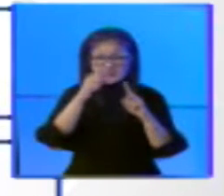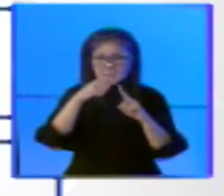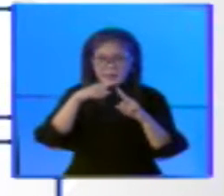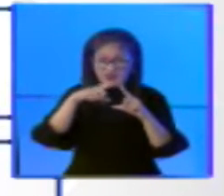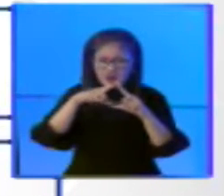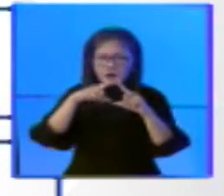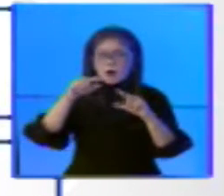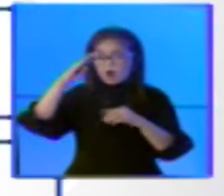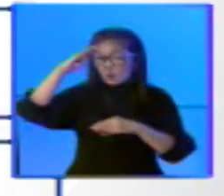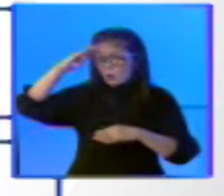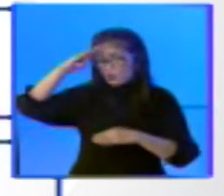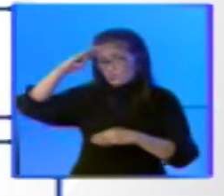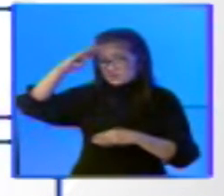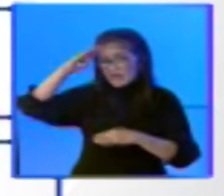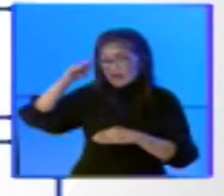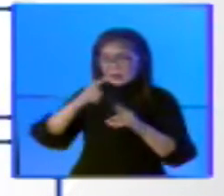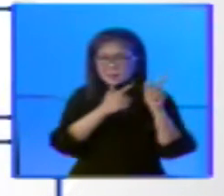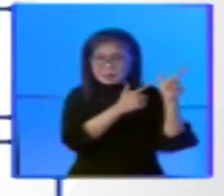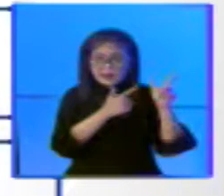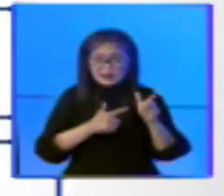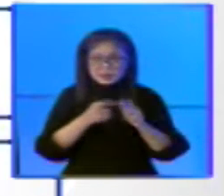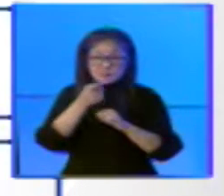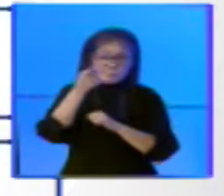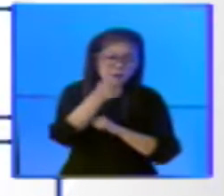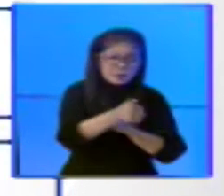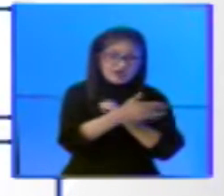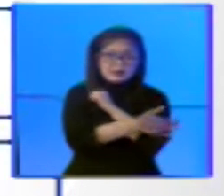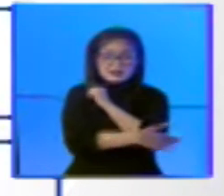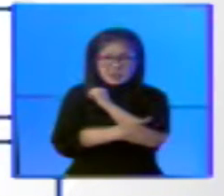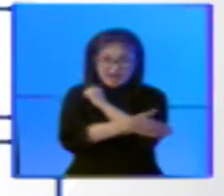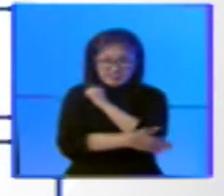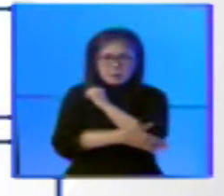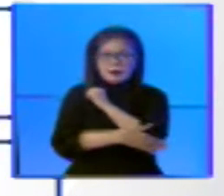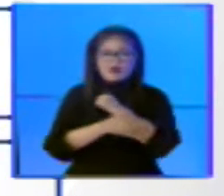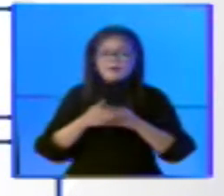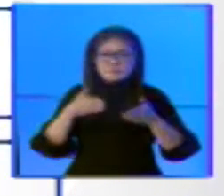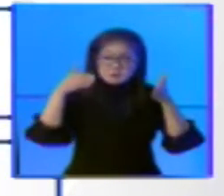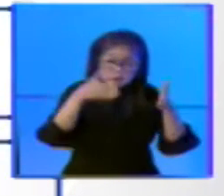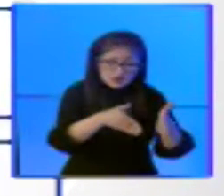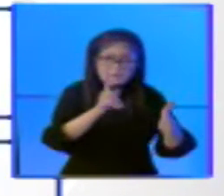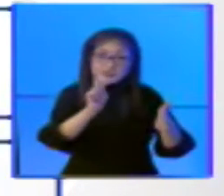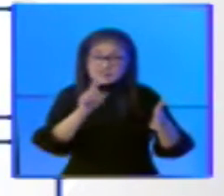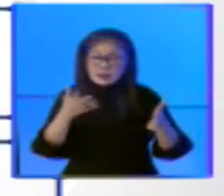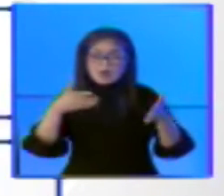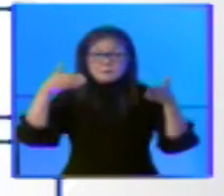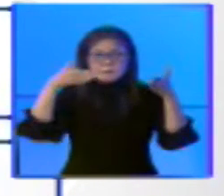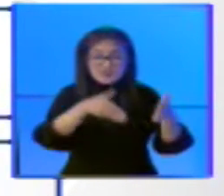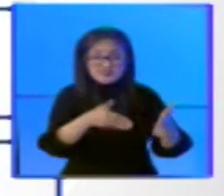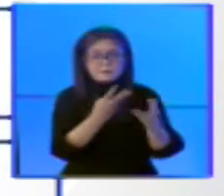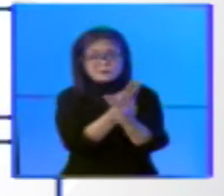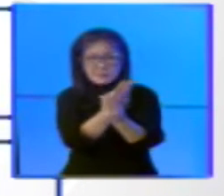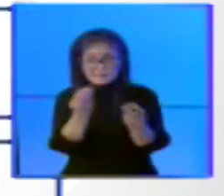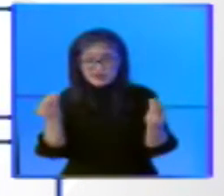dan dengan biaya Hai serta pemakaman di Taman Makam Pahlawan Nasional dan pemberian